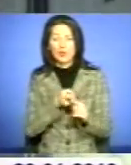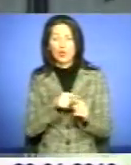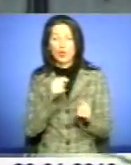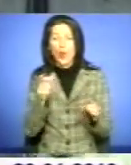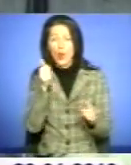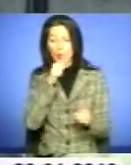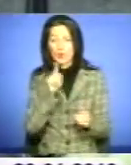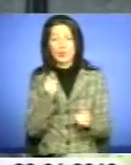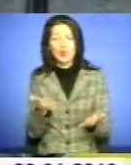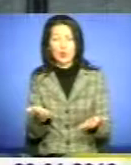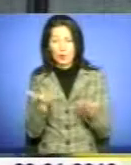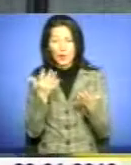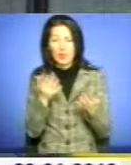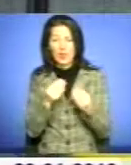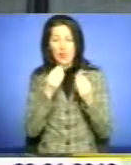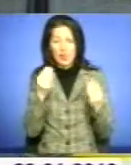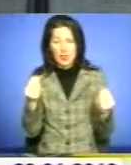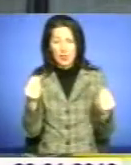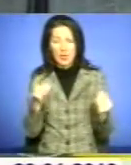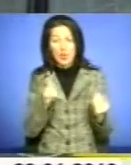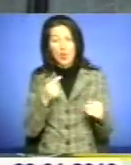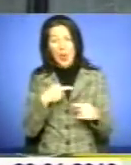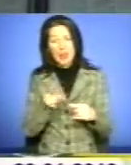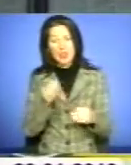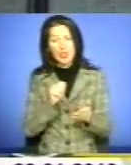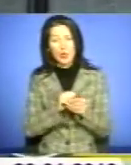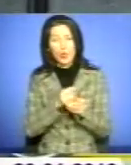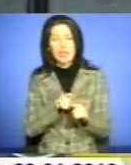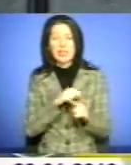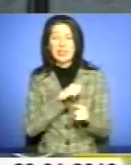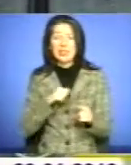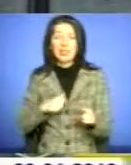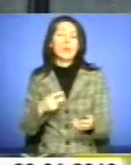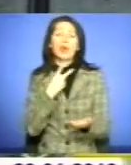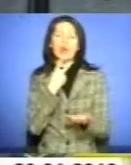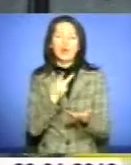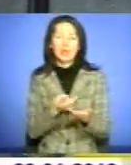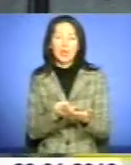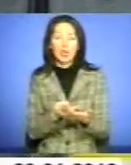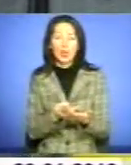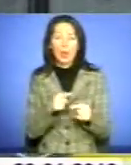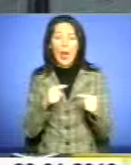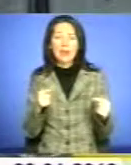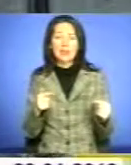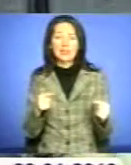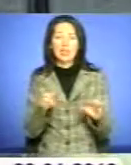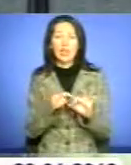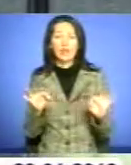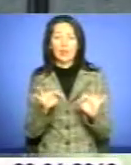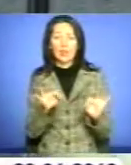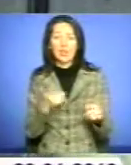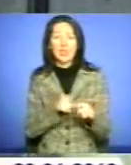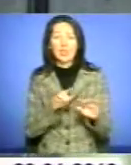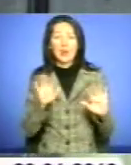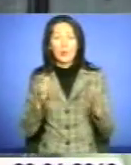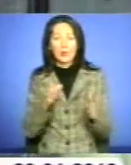і виставили дещо інші документи, які саме висвітлюють різне трактування цієї події, про